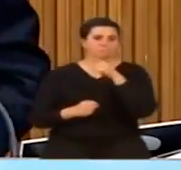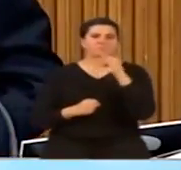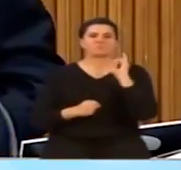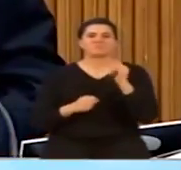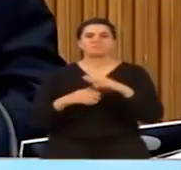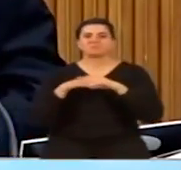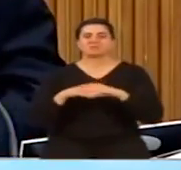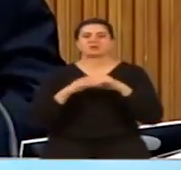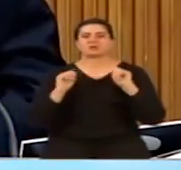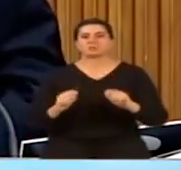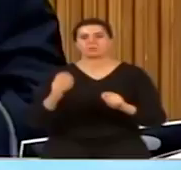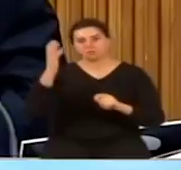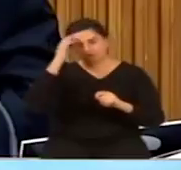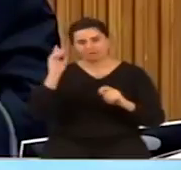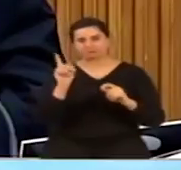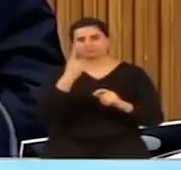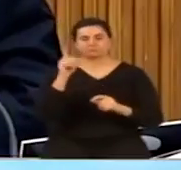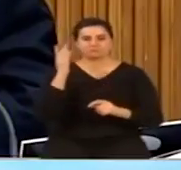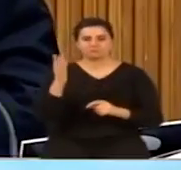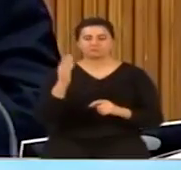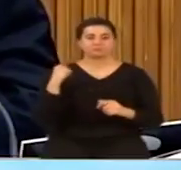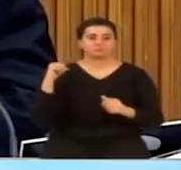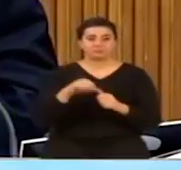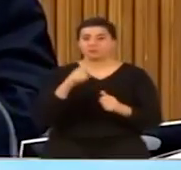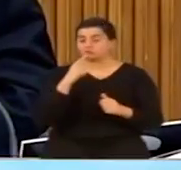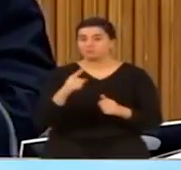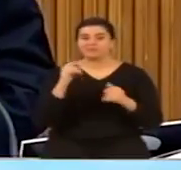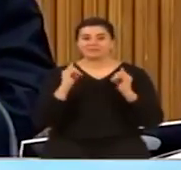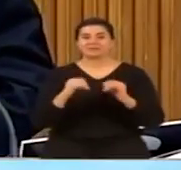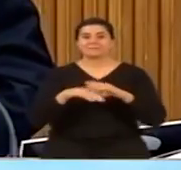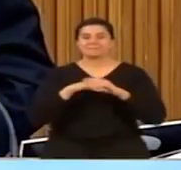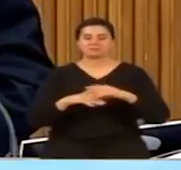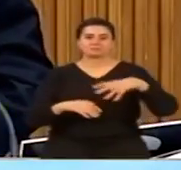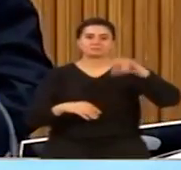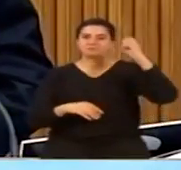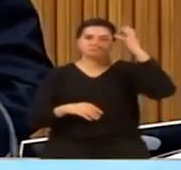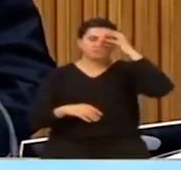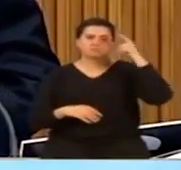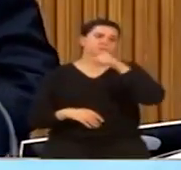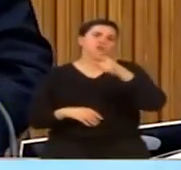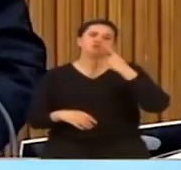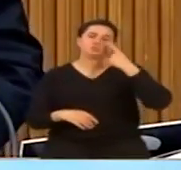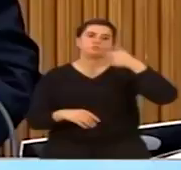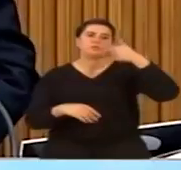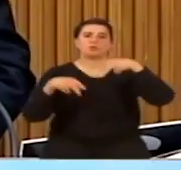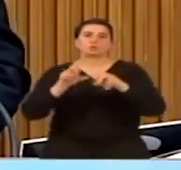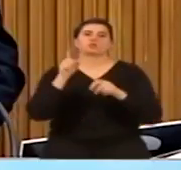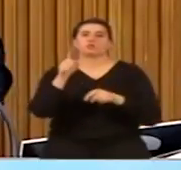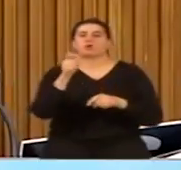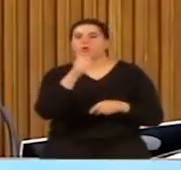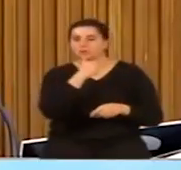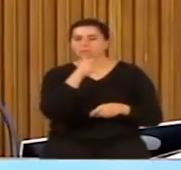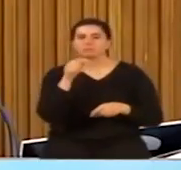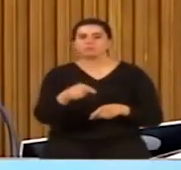kirli pazarlığın ana aktörüdür. Bir daha söylüyorum. Kirli pazarlığın ana aktörüdür. Böyle bir adam